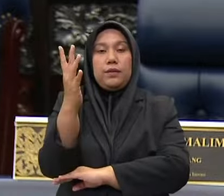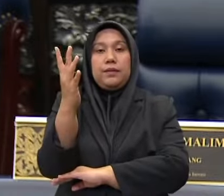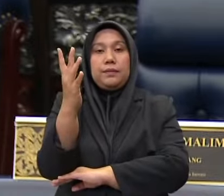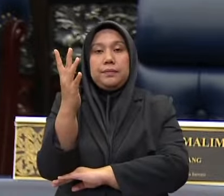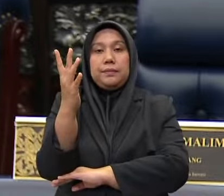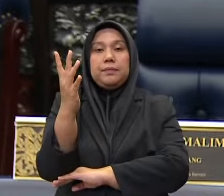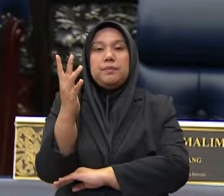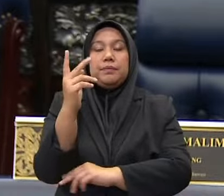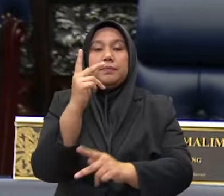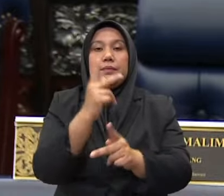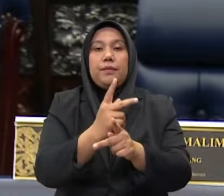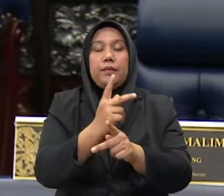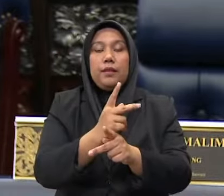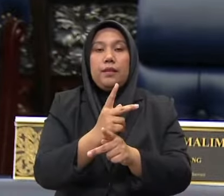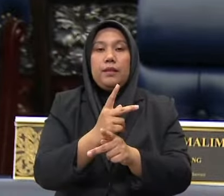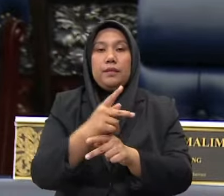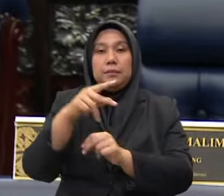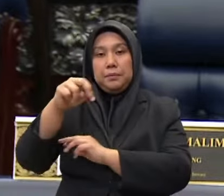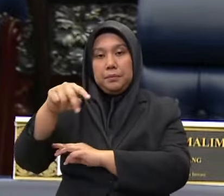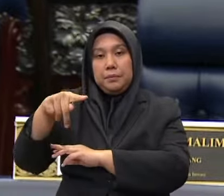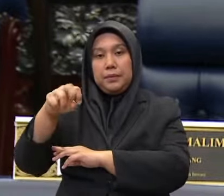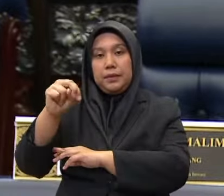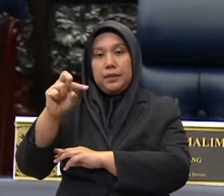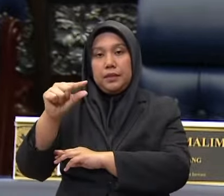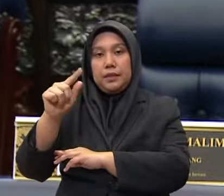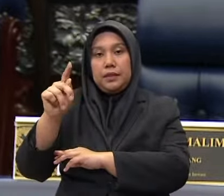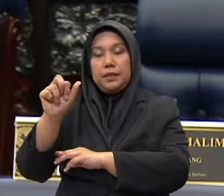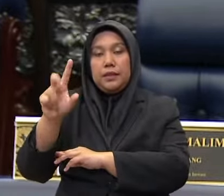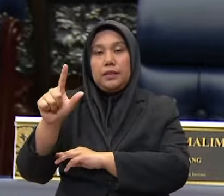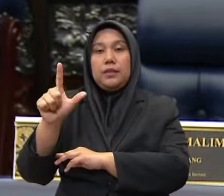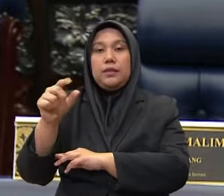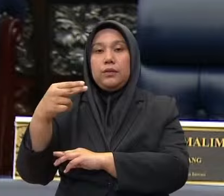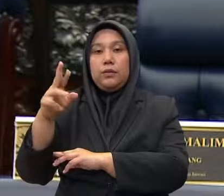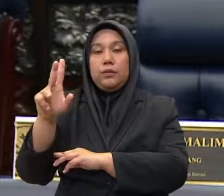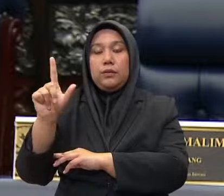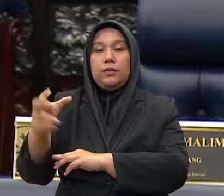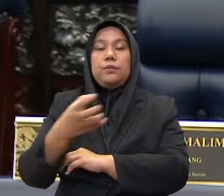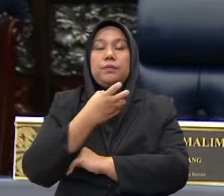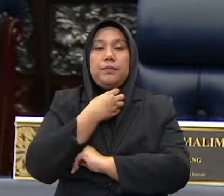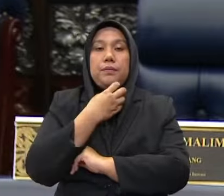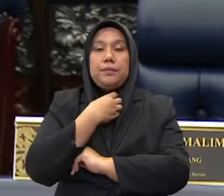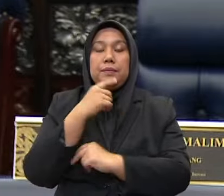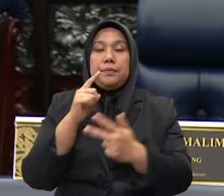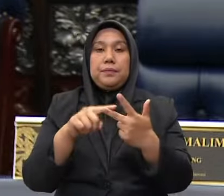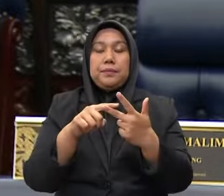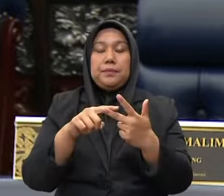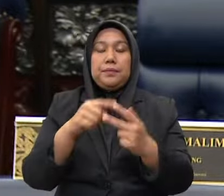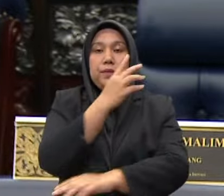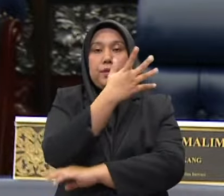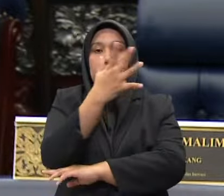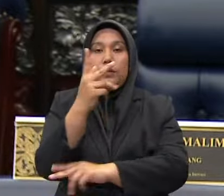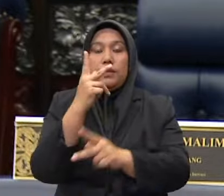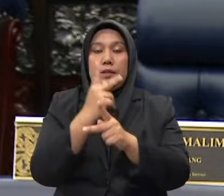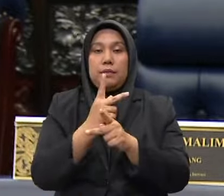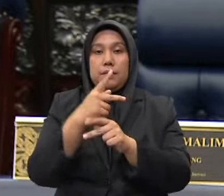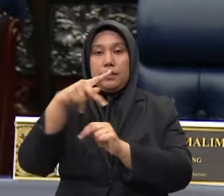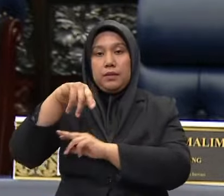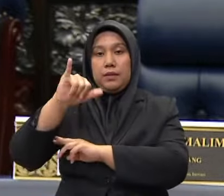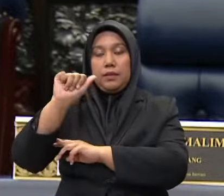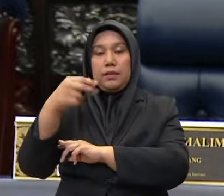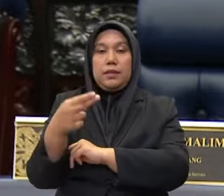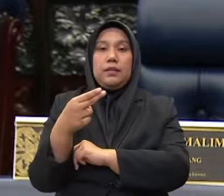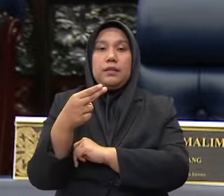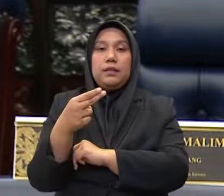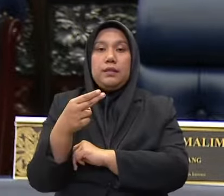bintang hijau Pengkalan hulu di Perak ee ketiga hutan simpan Piah daerah